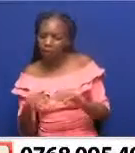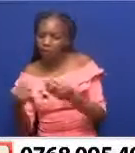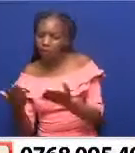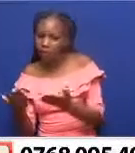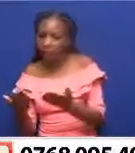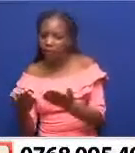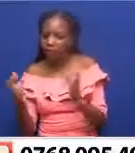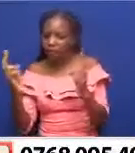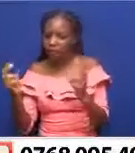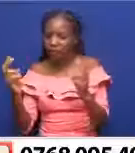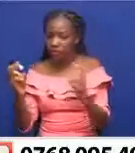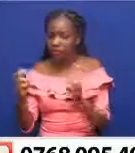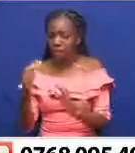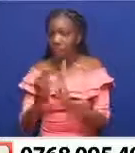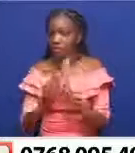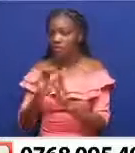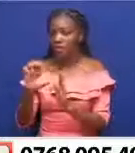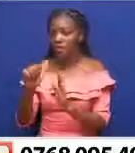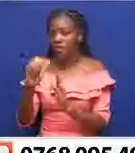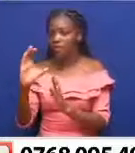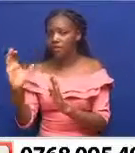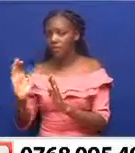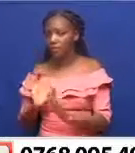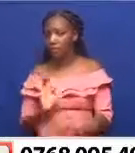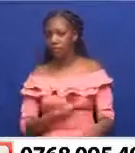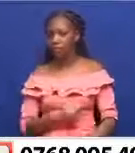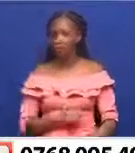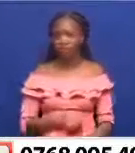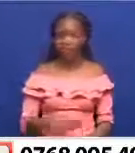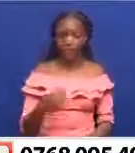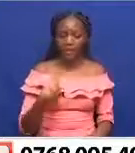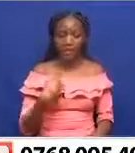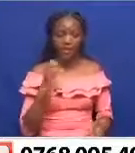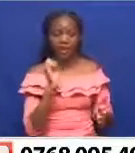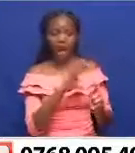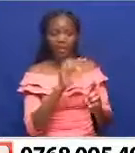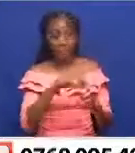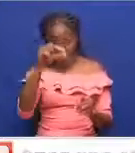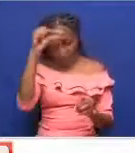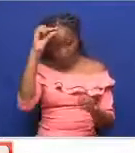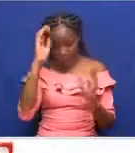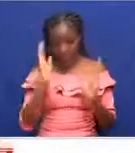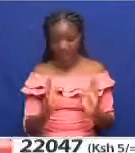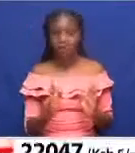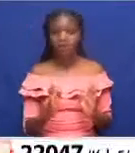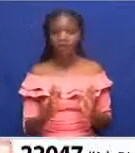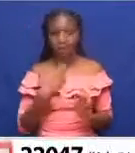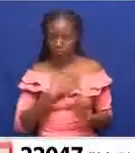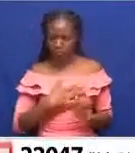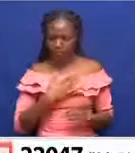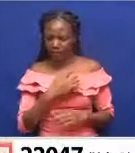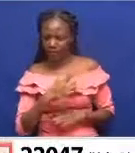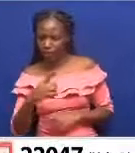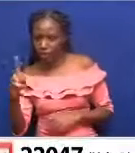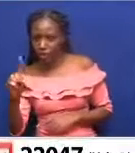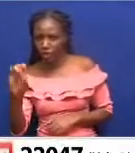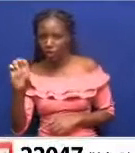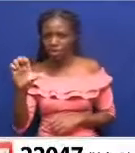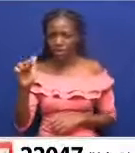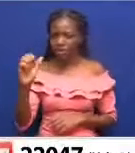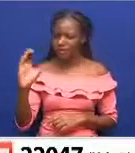kwa tume ya EACC. Advise the governors to go to Integrity